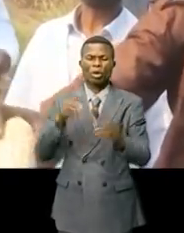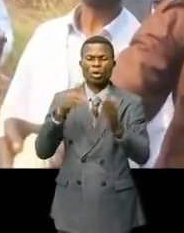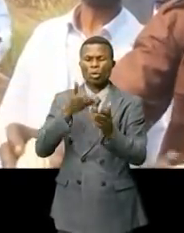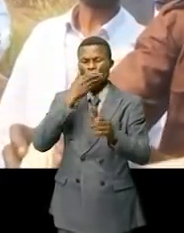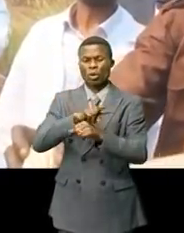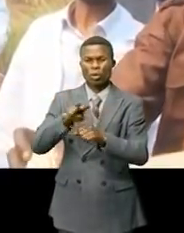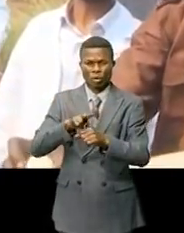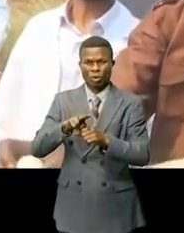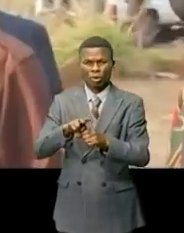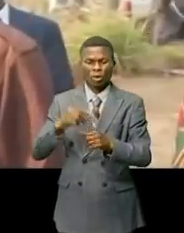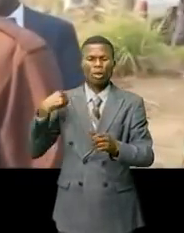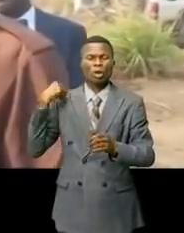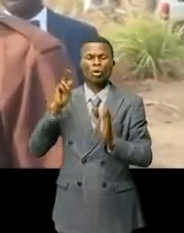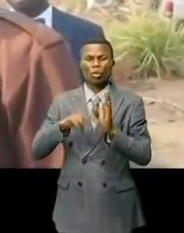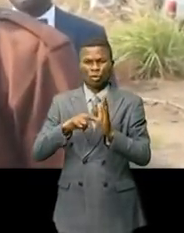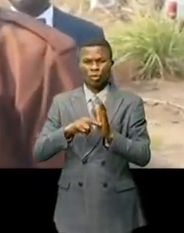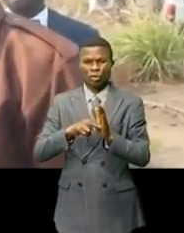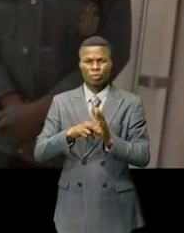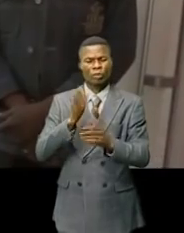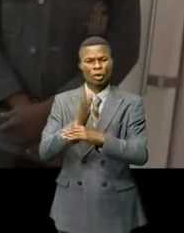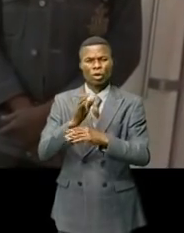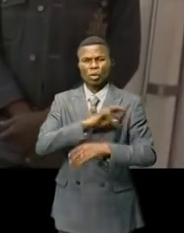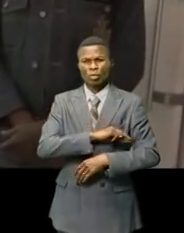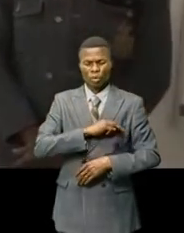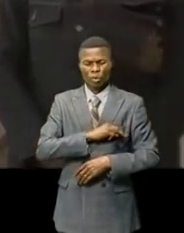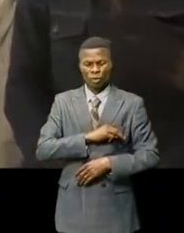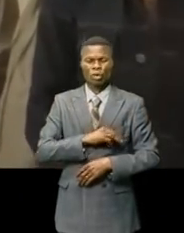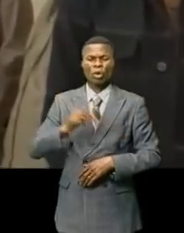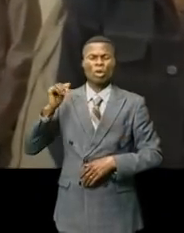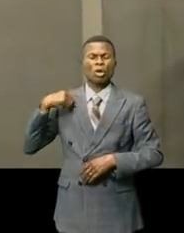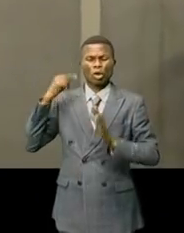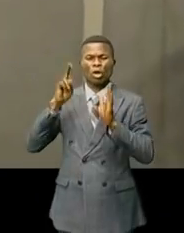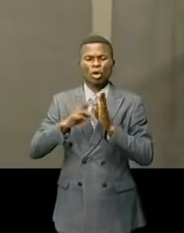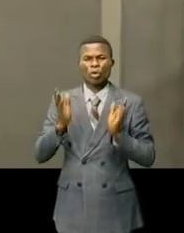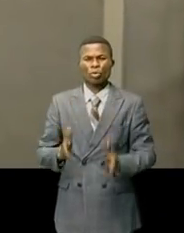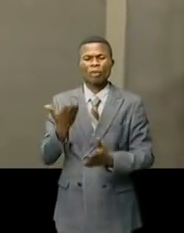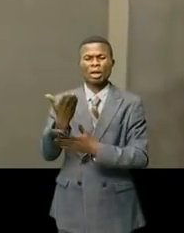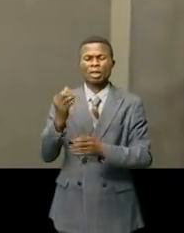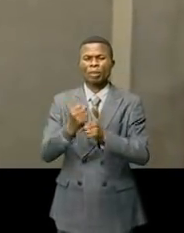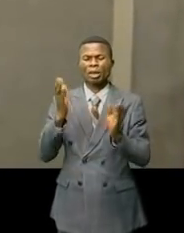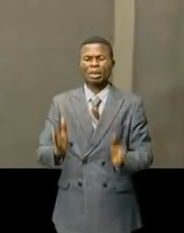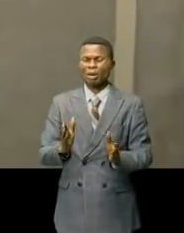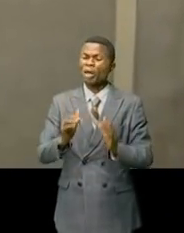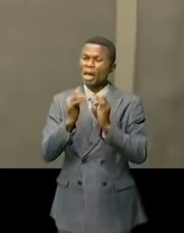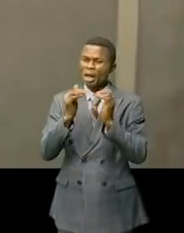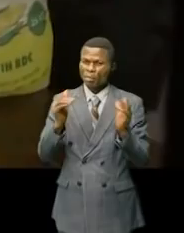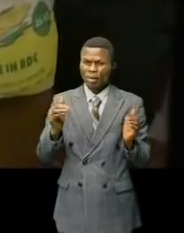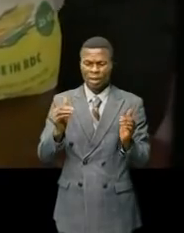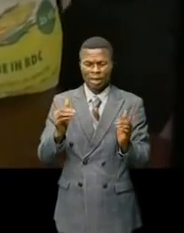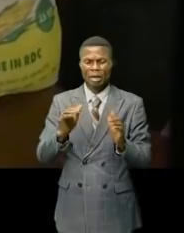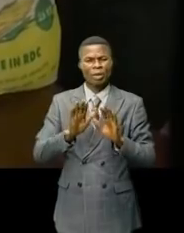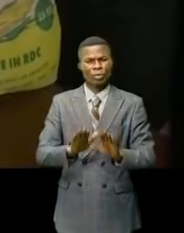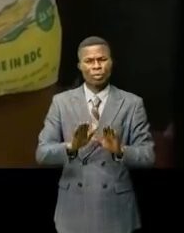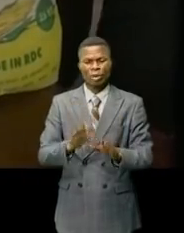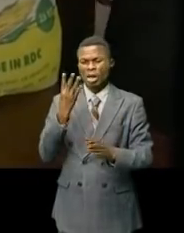grâce du gouvernement à la causerie morale le gouverneur petit petty a joué à l'apaisement du personnel en colère impayés depuis bientôt quatre